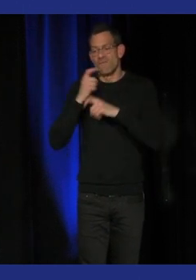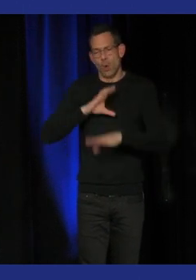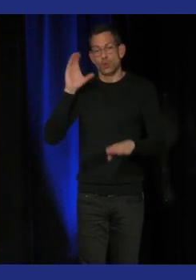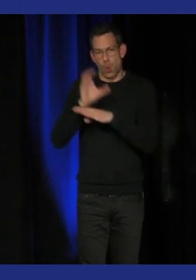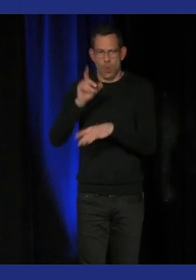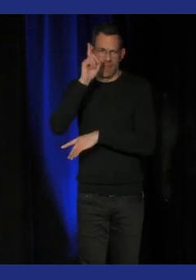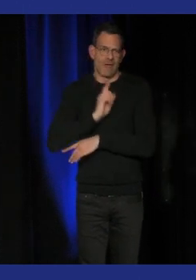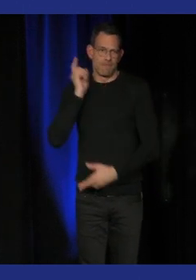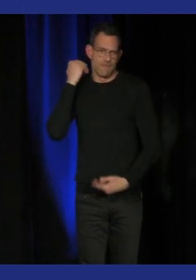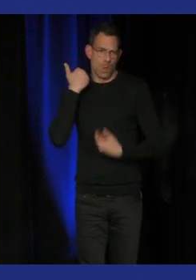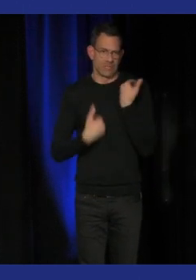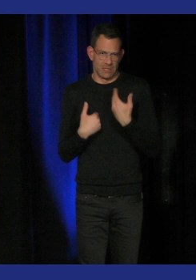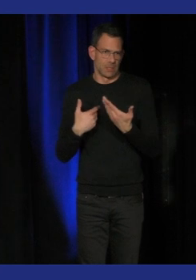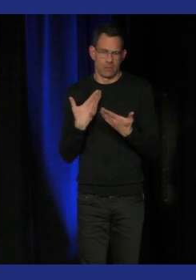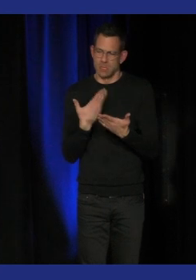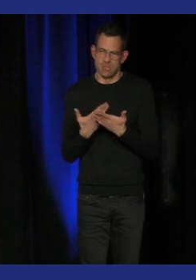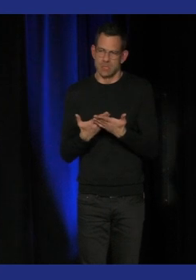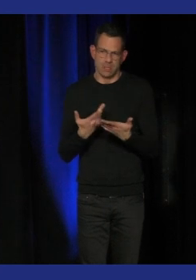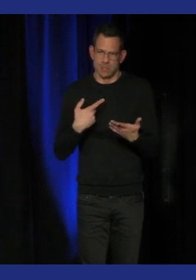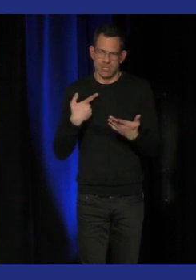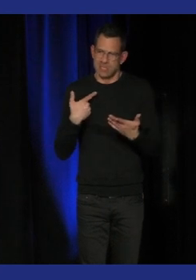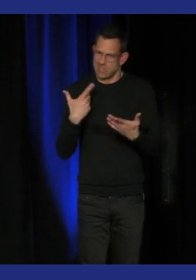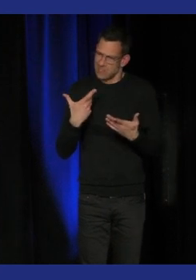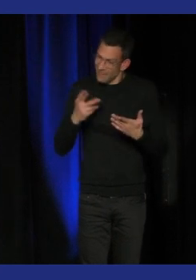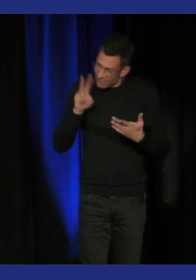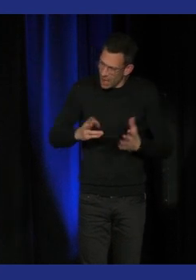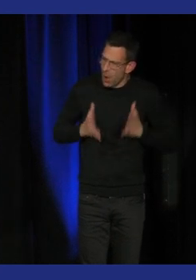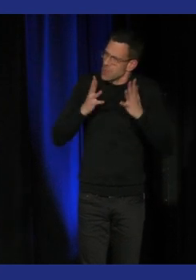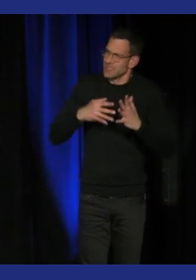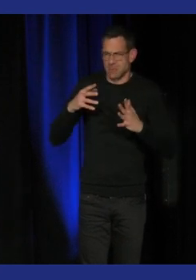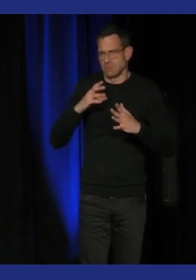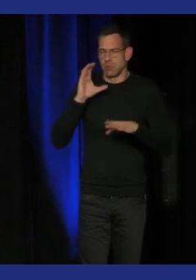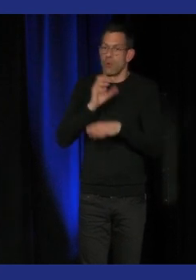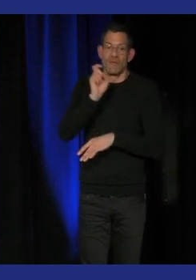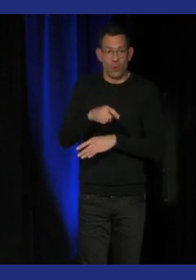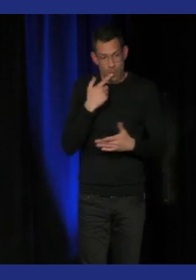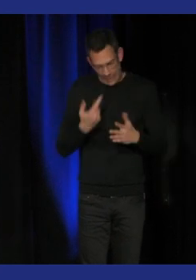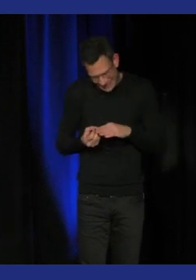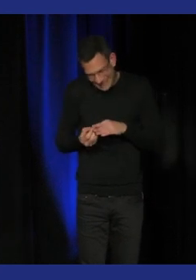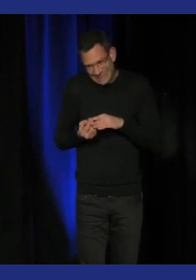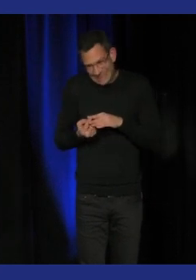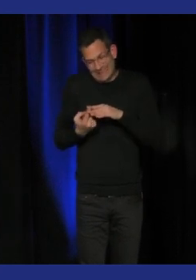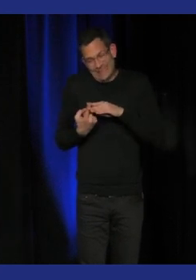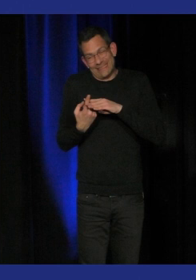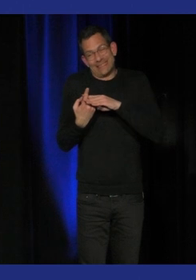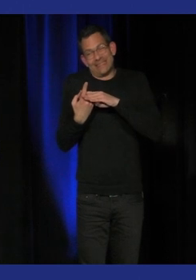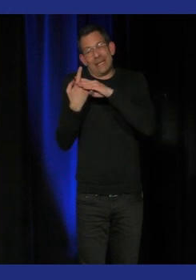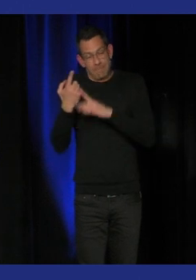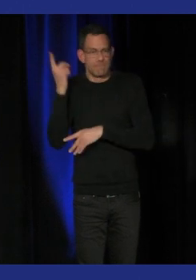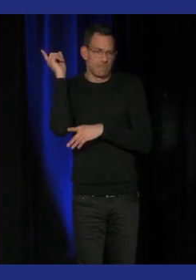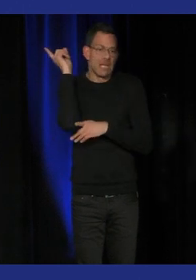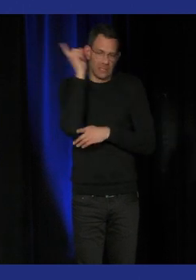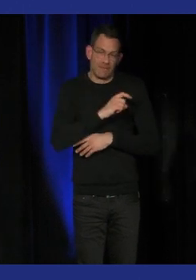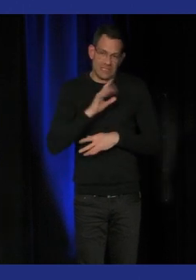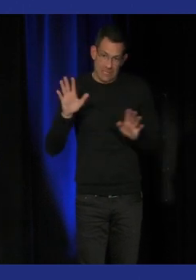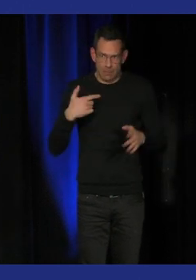femmes handicapées, du coup, émerge de plus en plus, mais avec difficulté, surtout quand on sait l'ampleur du phénomène,